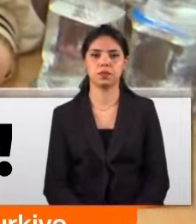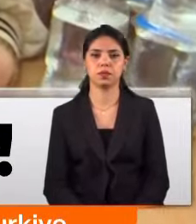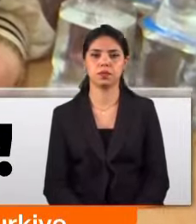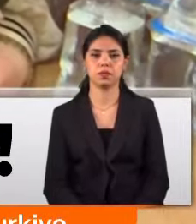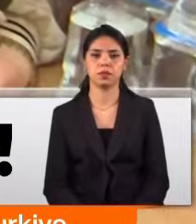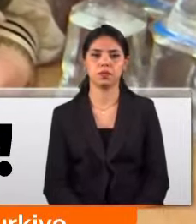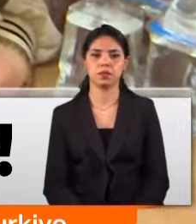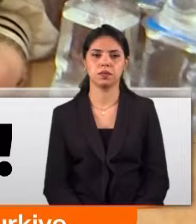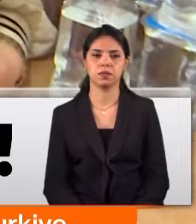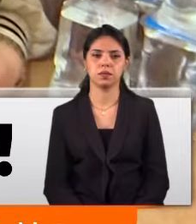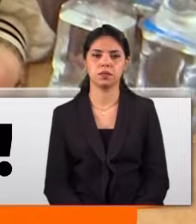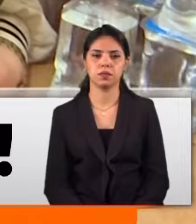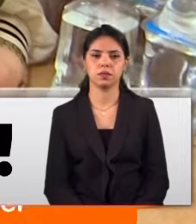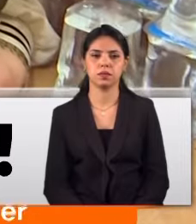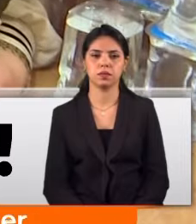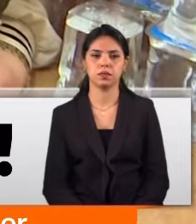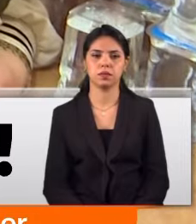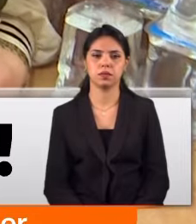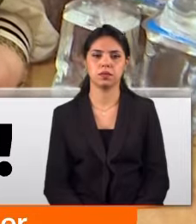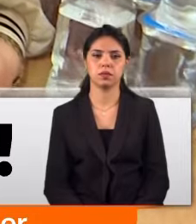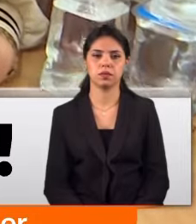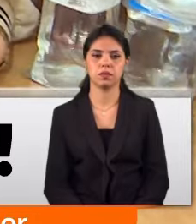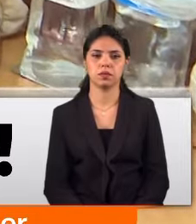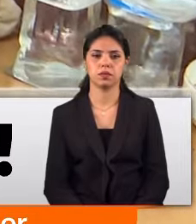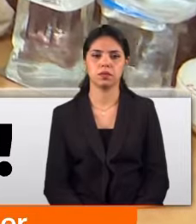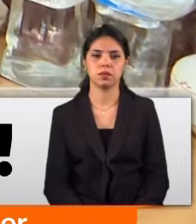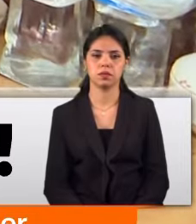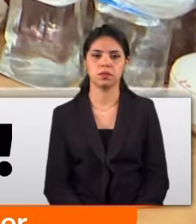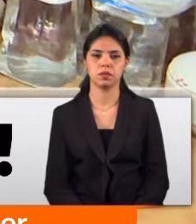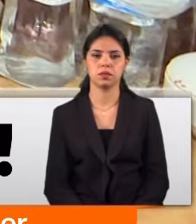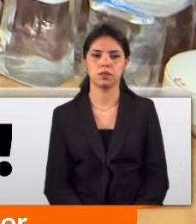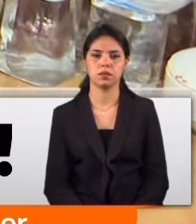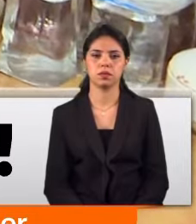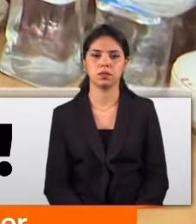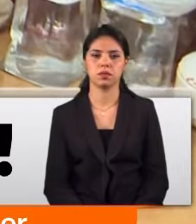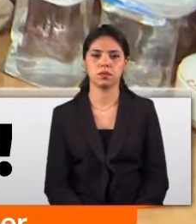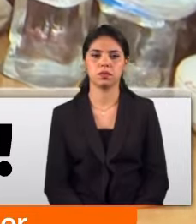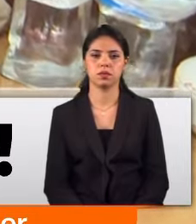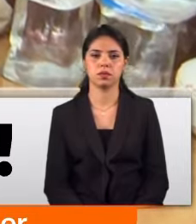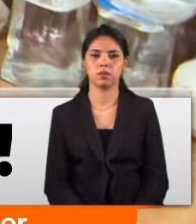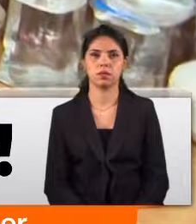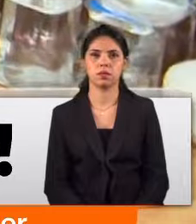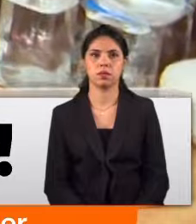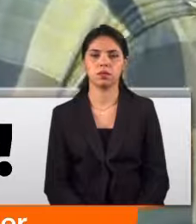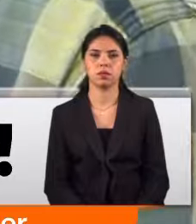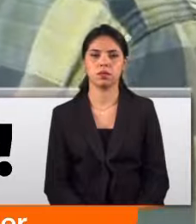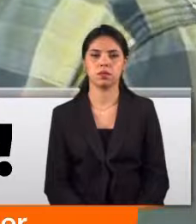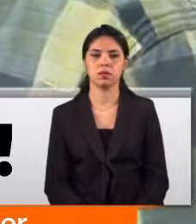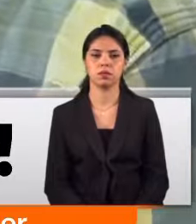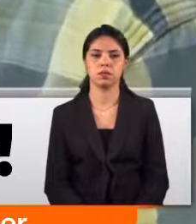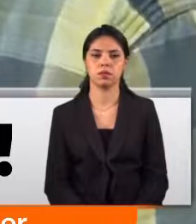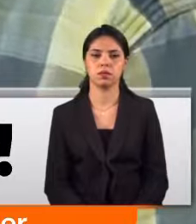Kahve fiyatları çok arttı. Ne kadar içtiniz en son? 80 lira içtim, 100 lira içtim. Fazla yani, çok fazla. Burada